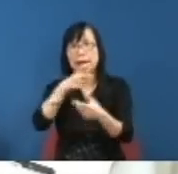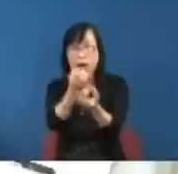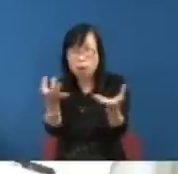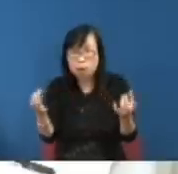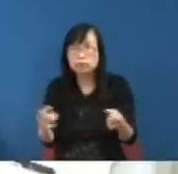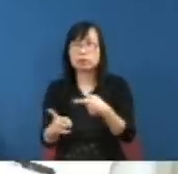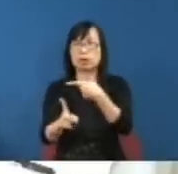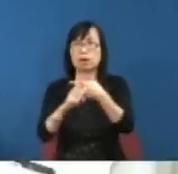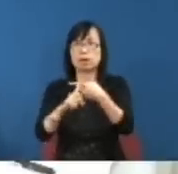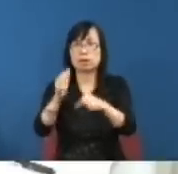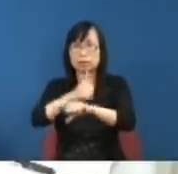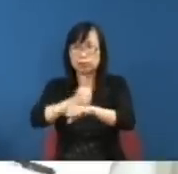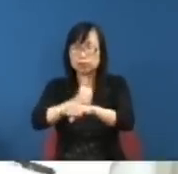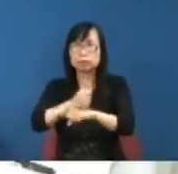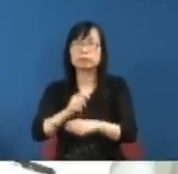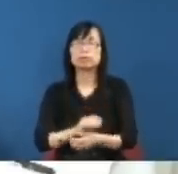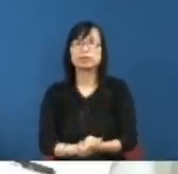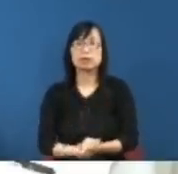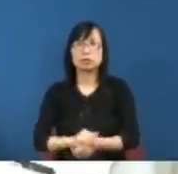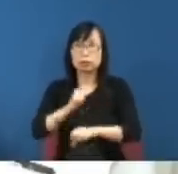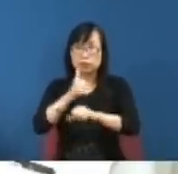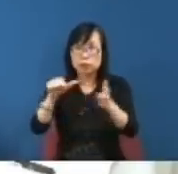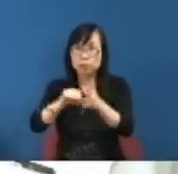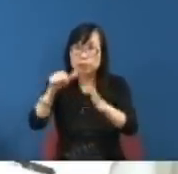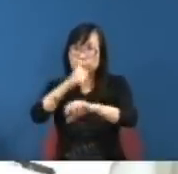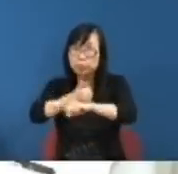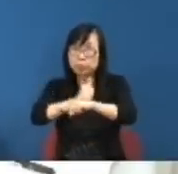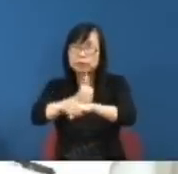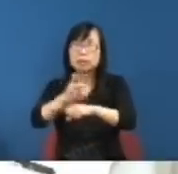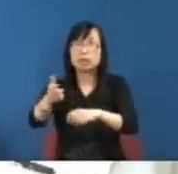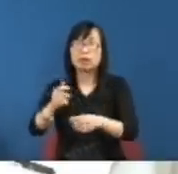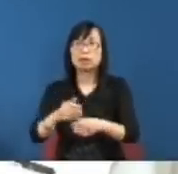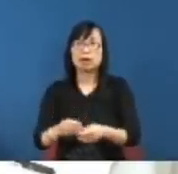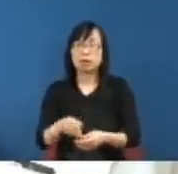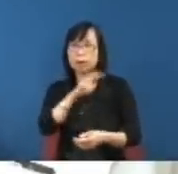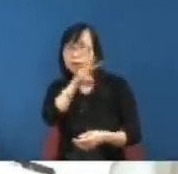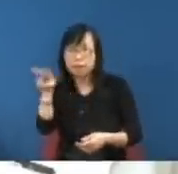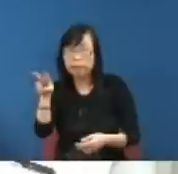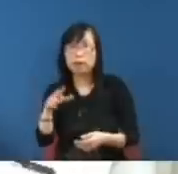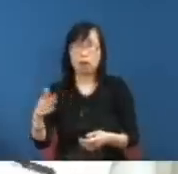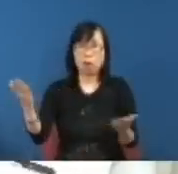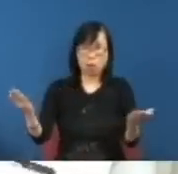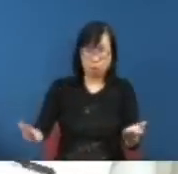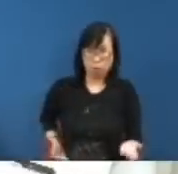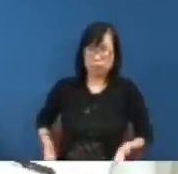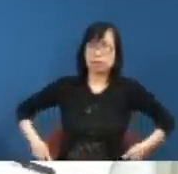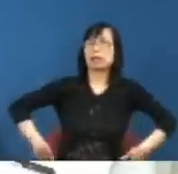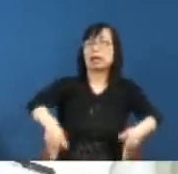嘅原因，因為呢、這個最基本嘅危機就喺呢度啦。咁所以我哋一睇就話，華爾街呢個現